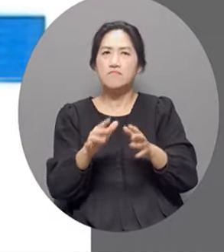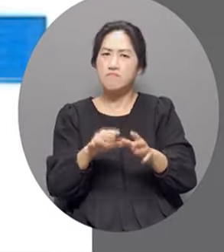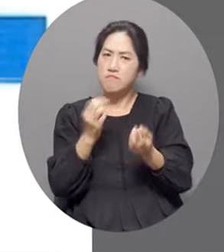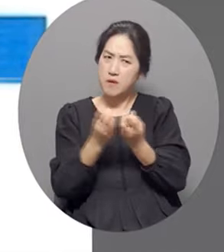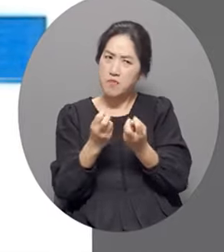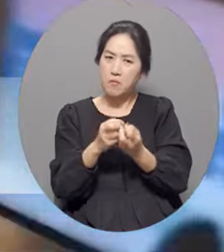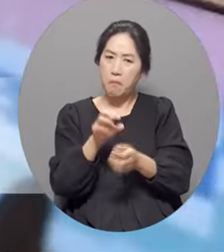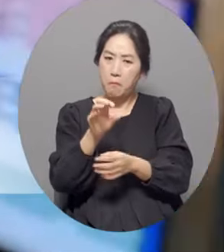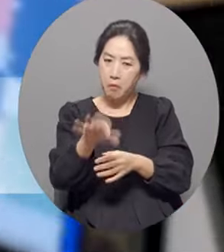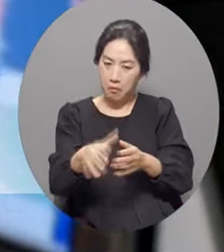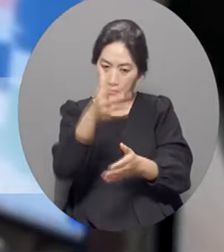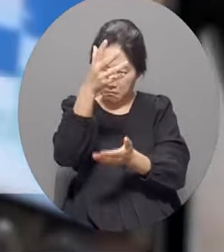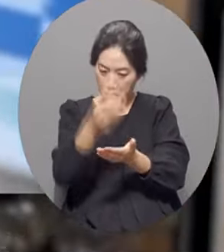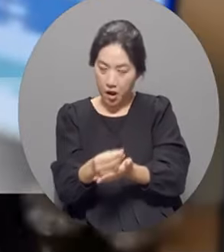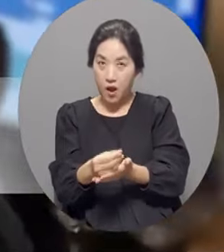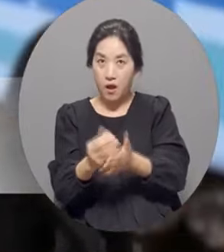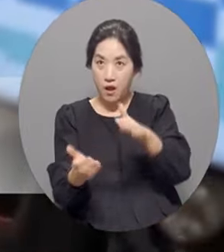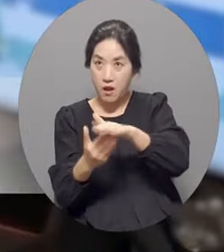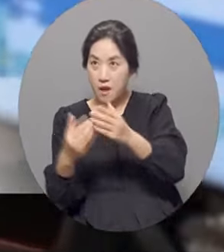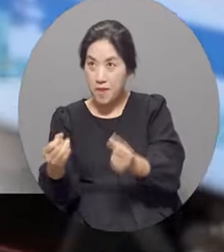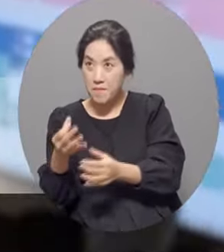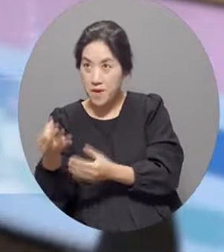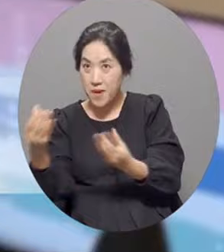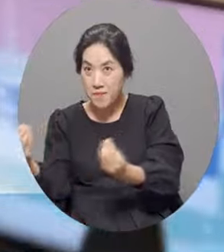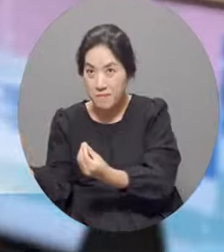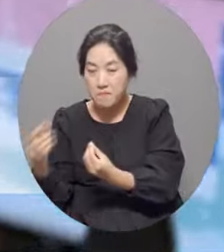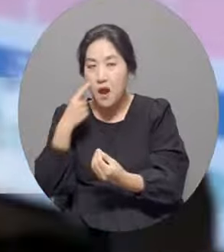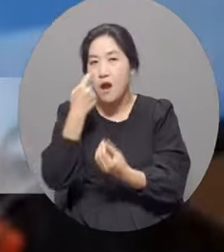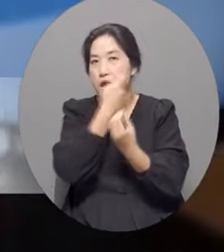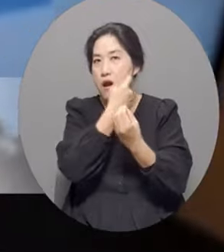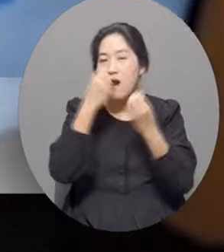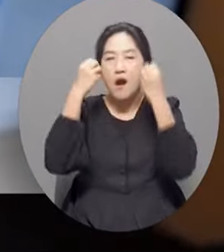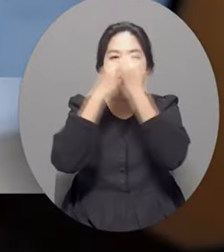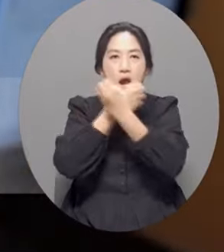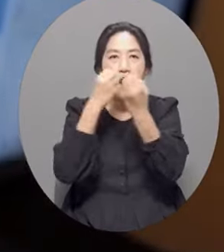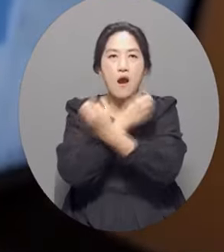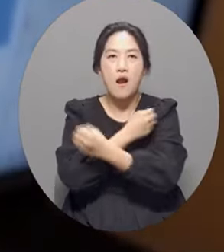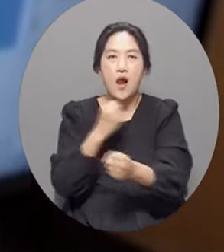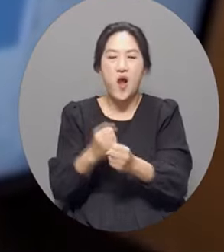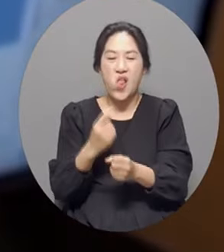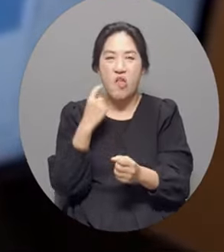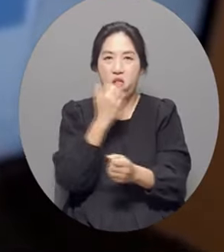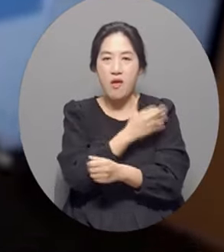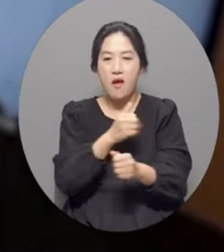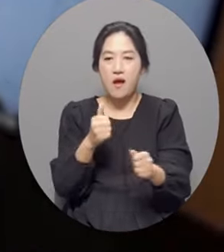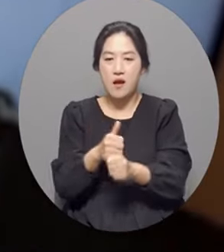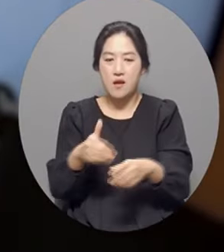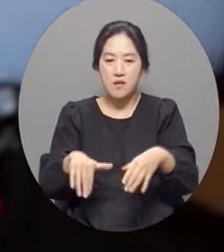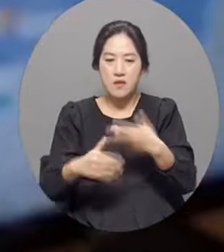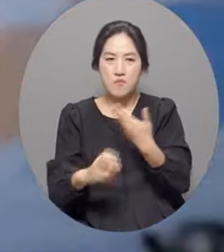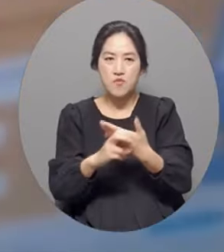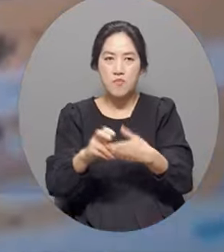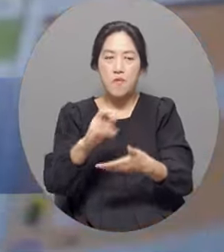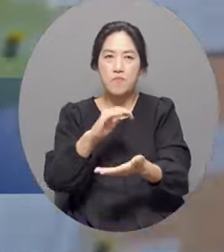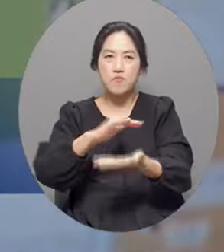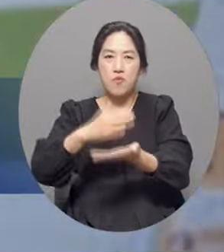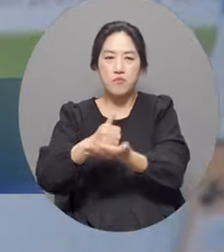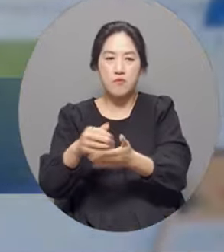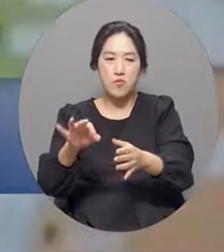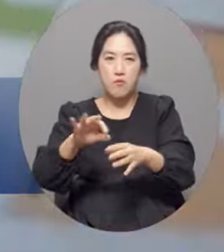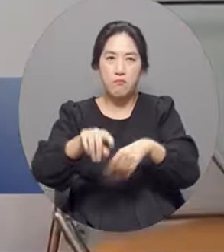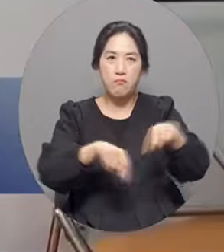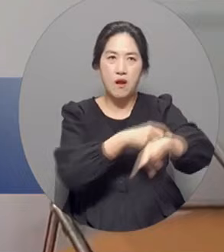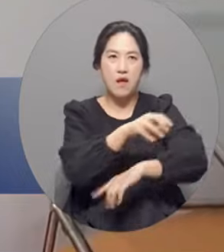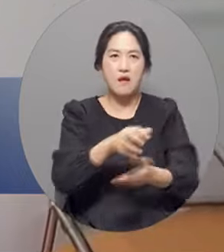이루어진 것처럼 화면을 조작했고 피해자들의 투자금은 대포통장을 통해 일당에게 흘러들어갔습니다 피해자는 20대